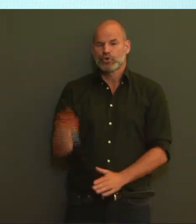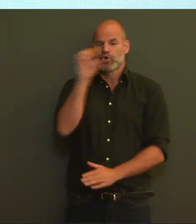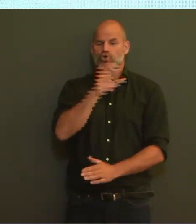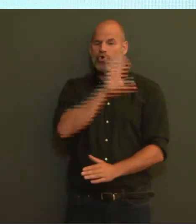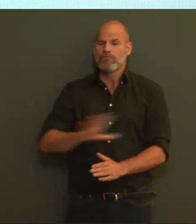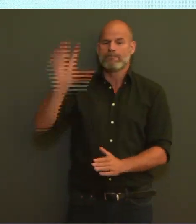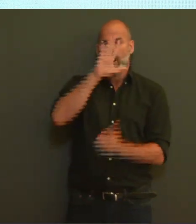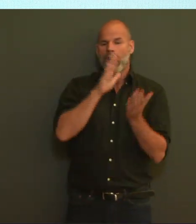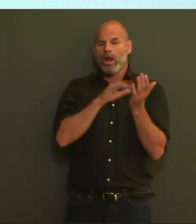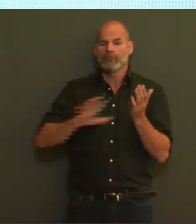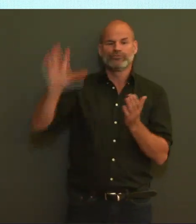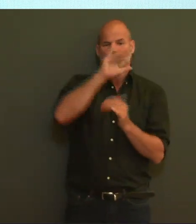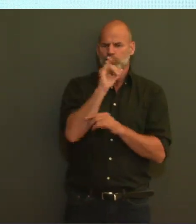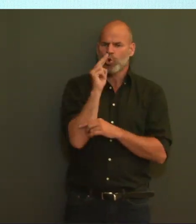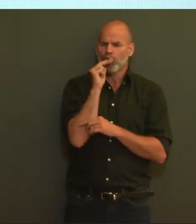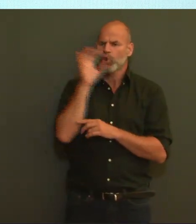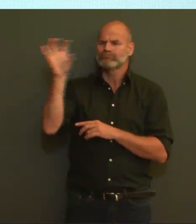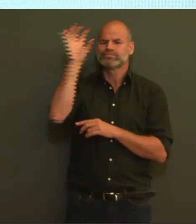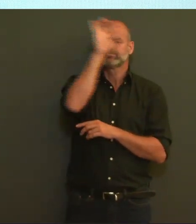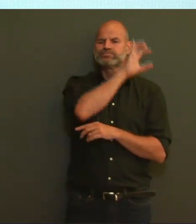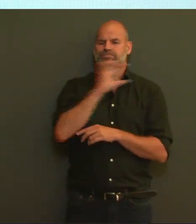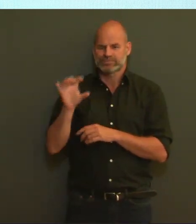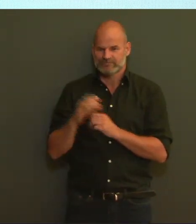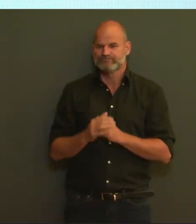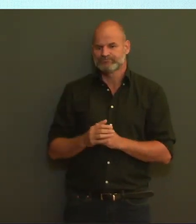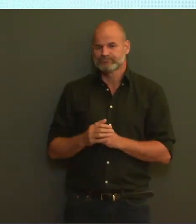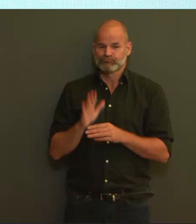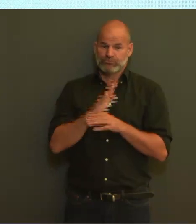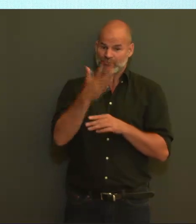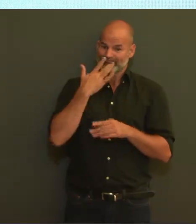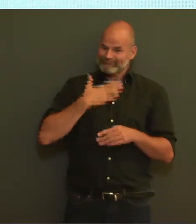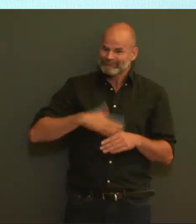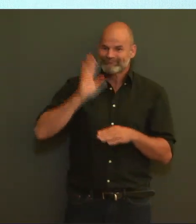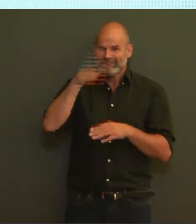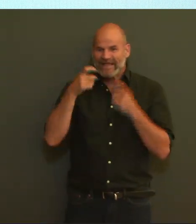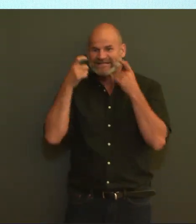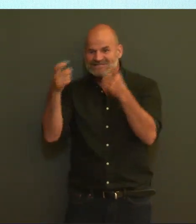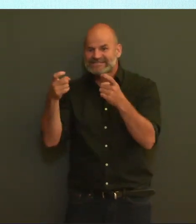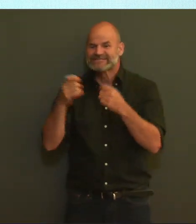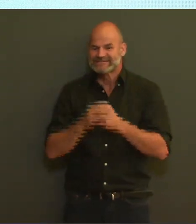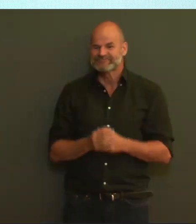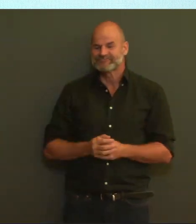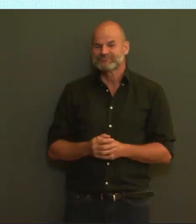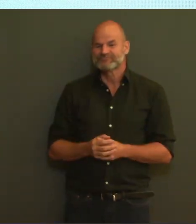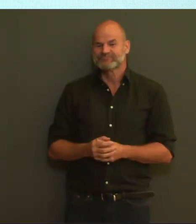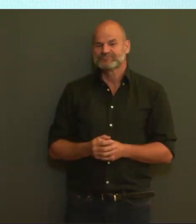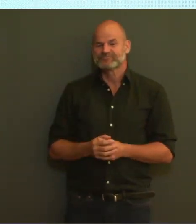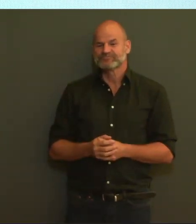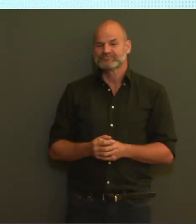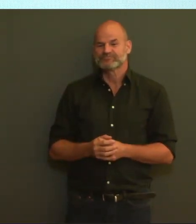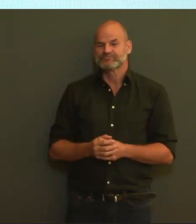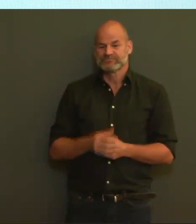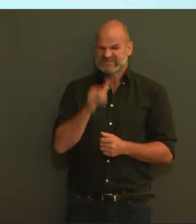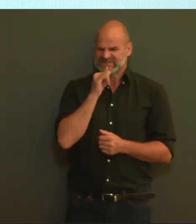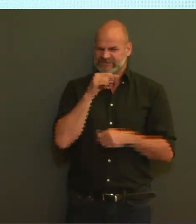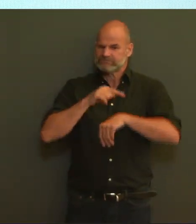voor onze reizen. We willen u nogmaals op wijzen dat straks om 4 uur de kleurcodes van de Europese landen weer